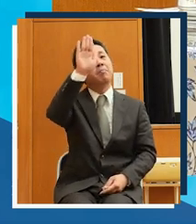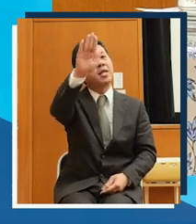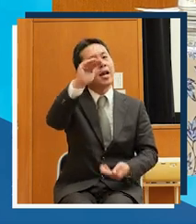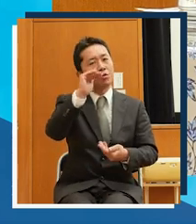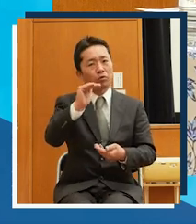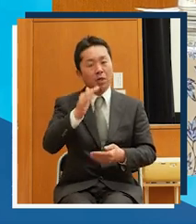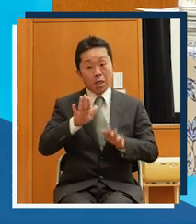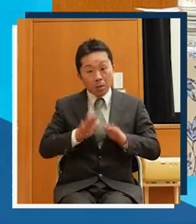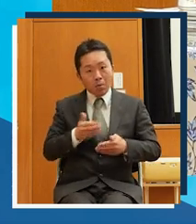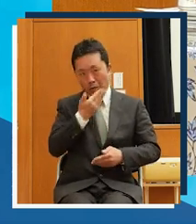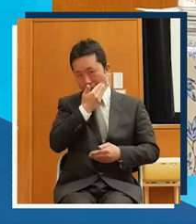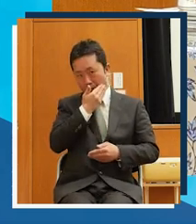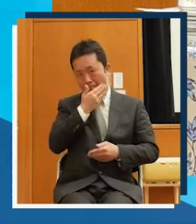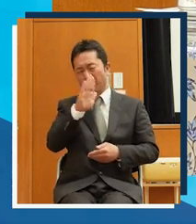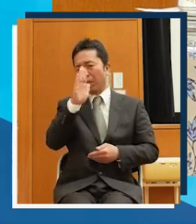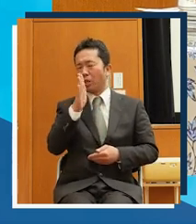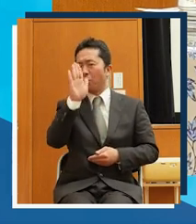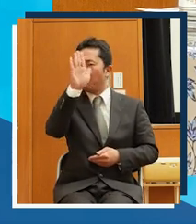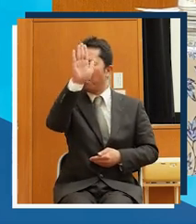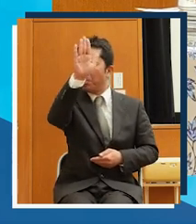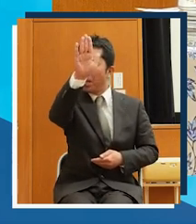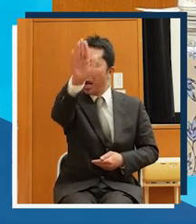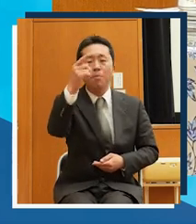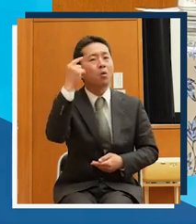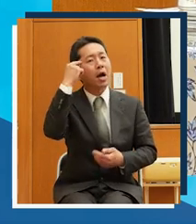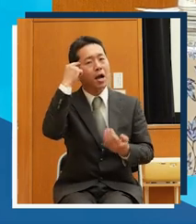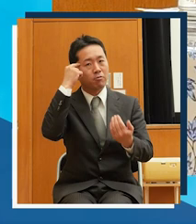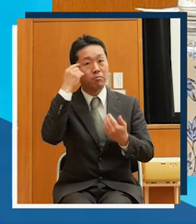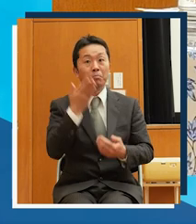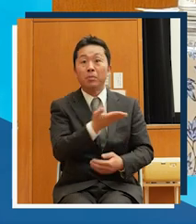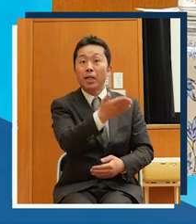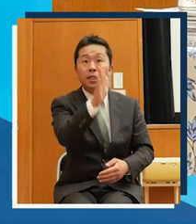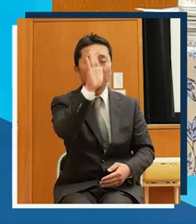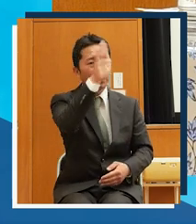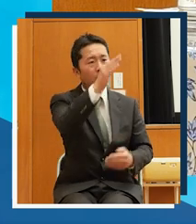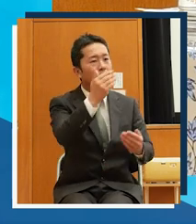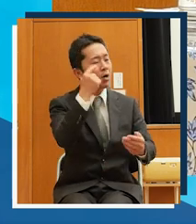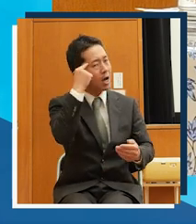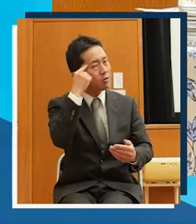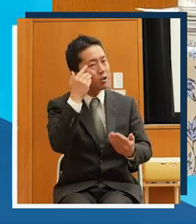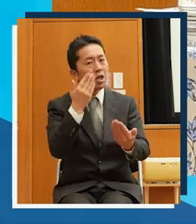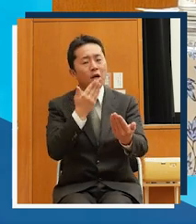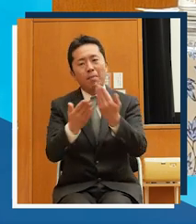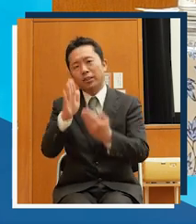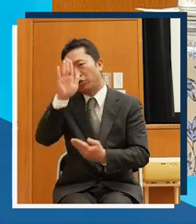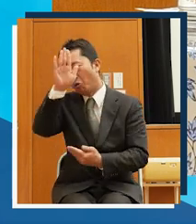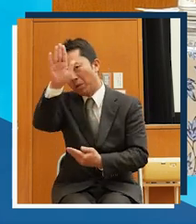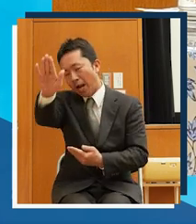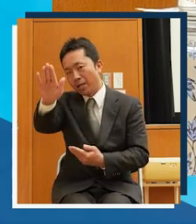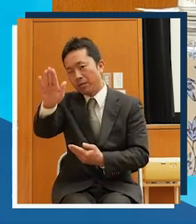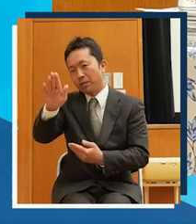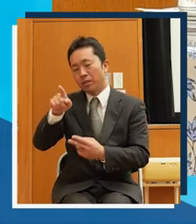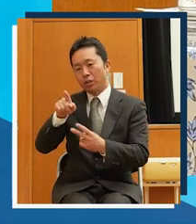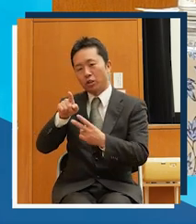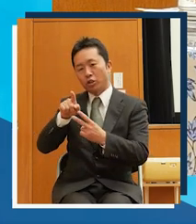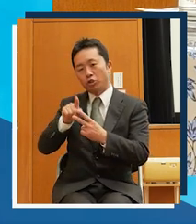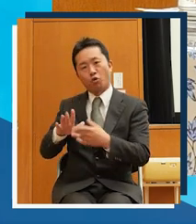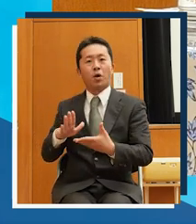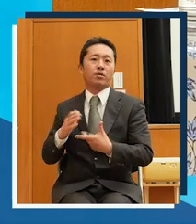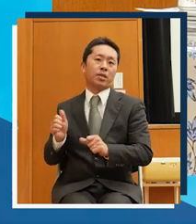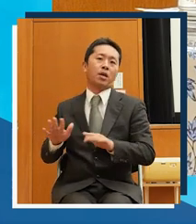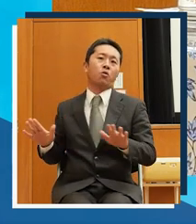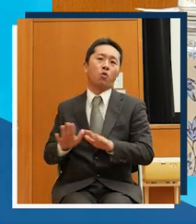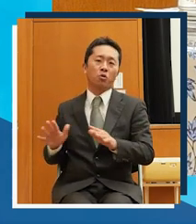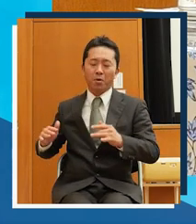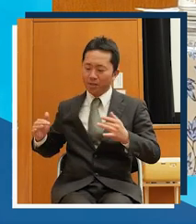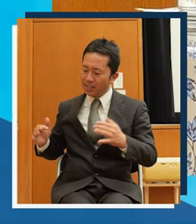も大事だけど未来のことを考える皆さんの未来も考えよう町の未来も考えようそして小学生や子供たちが